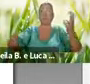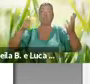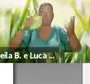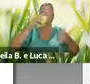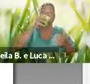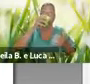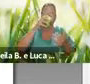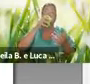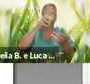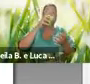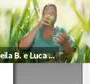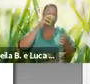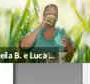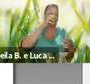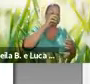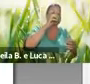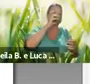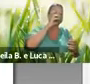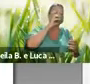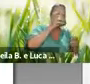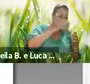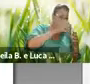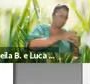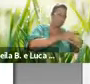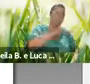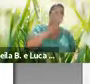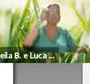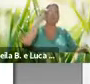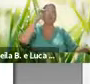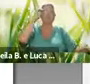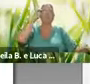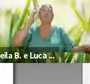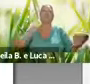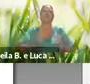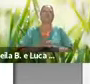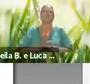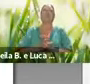meraviglioso poter constatare questo.